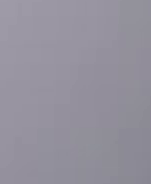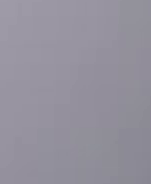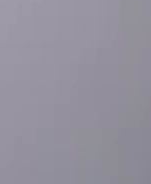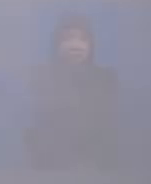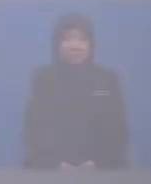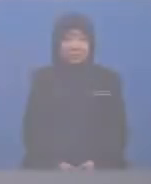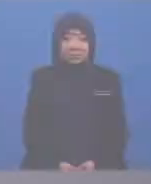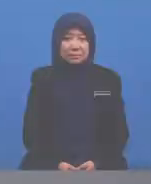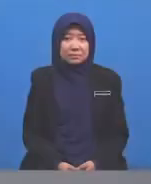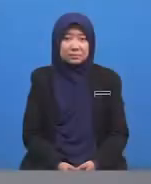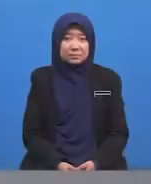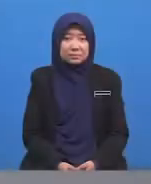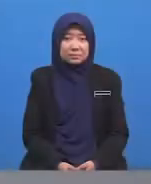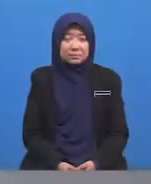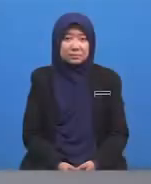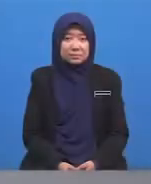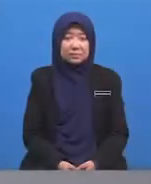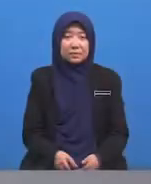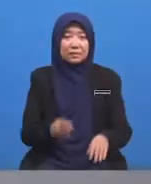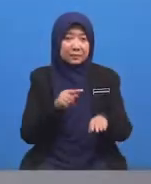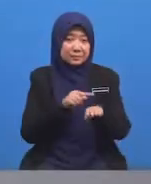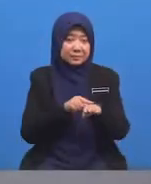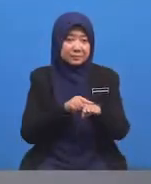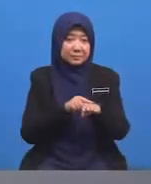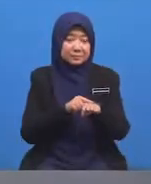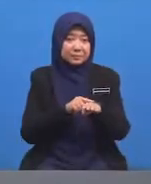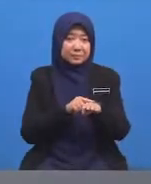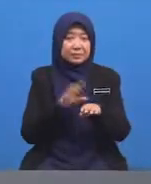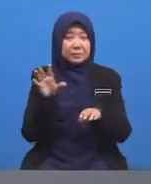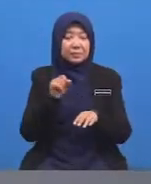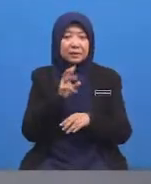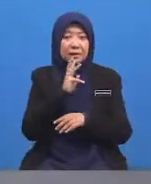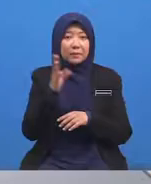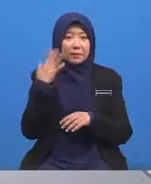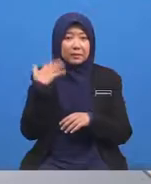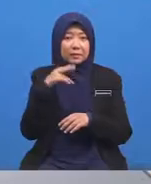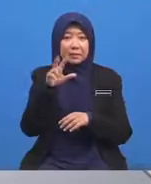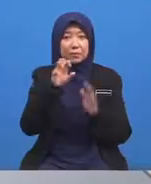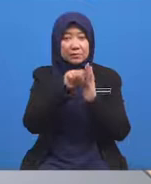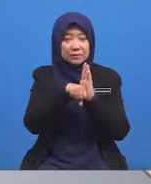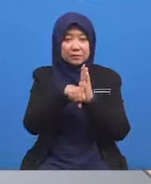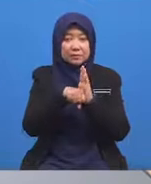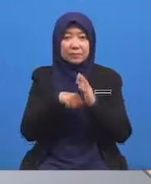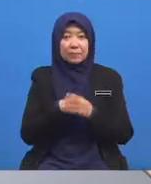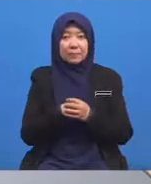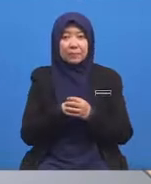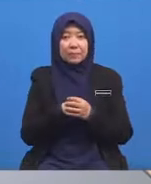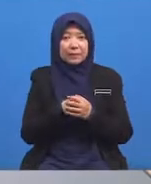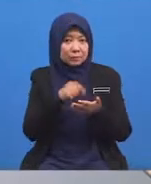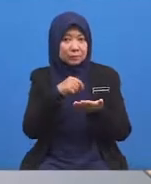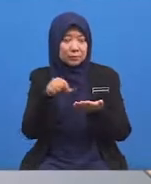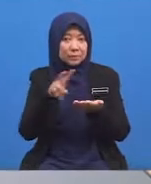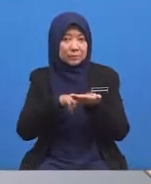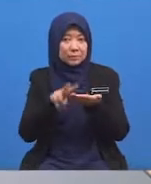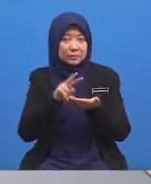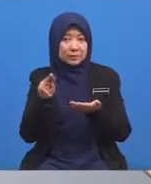Masa yang diperolehi oleh air panas adalah 30 saat. Catatkan